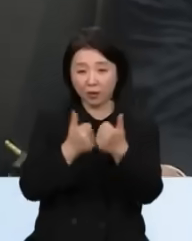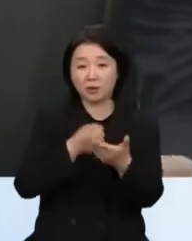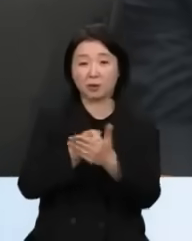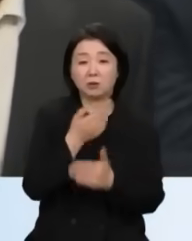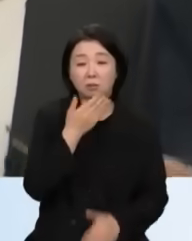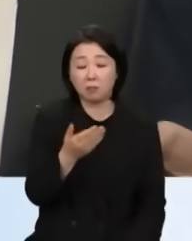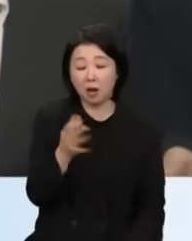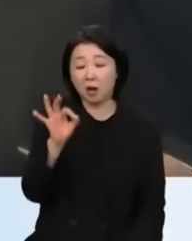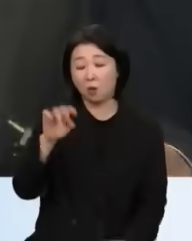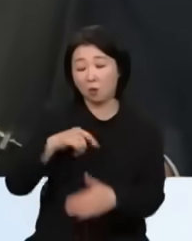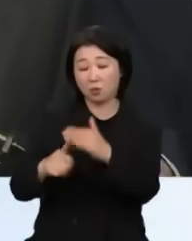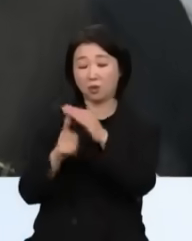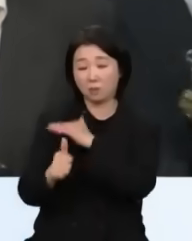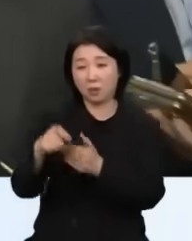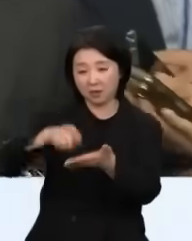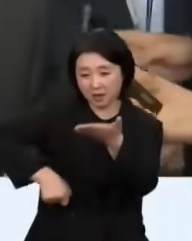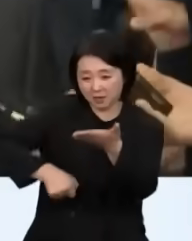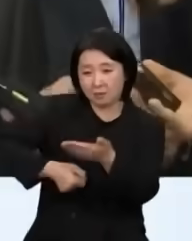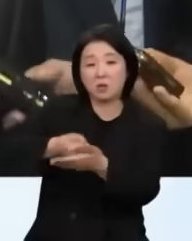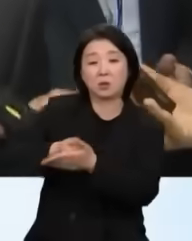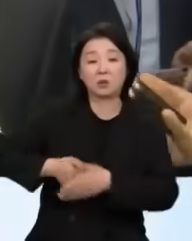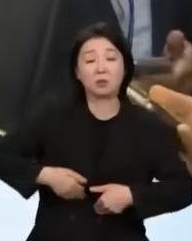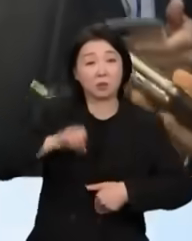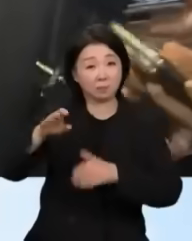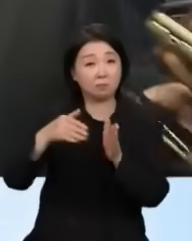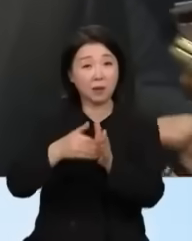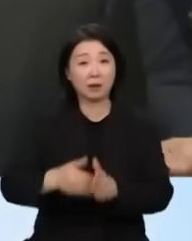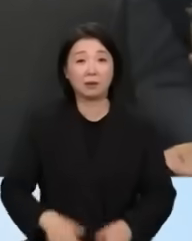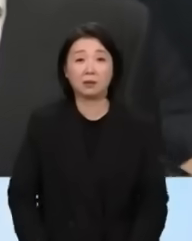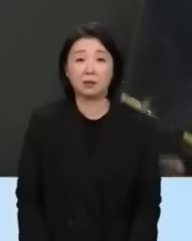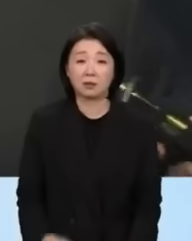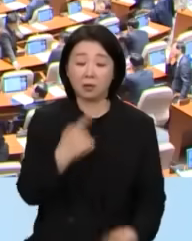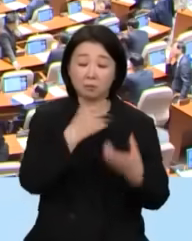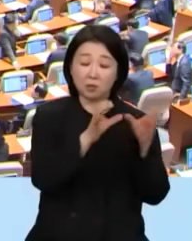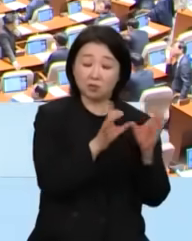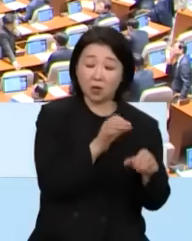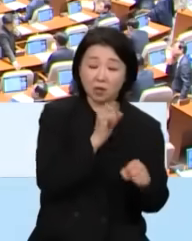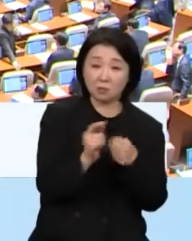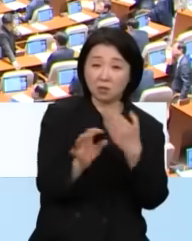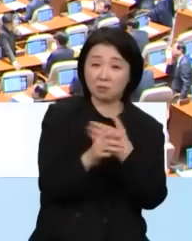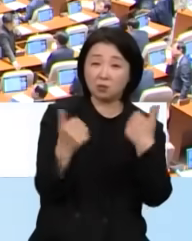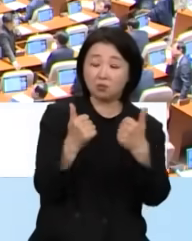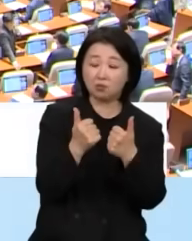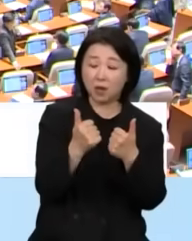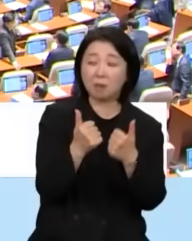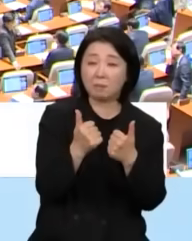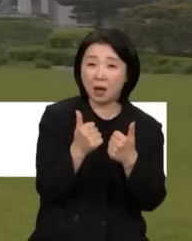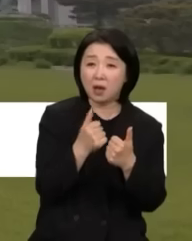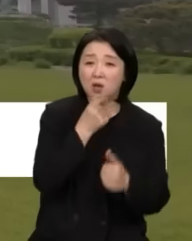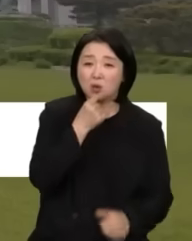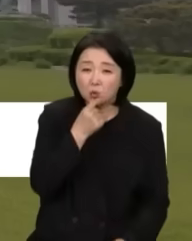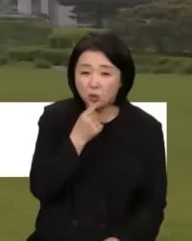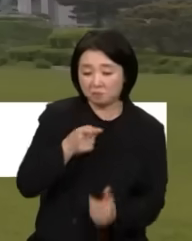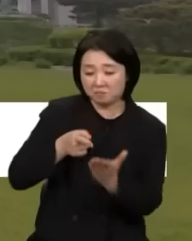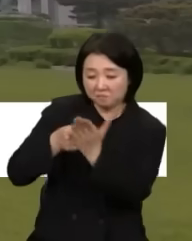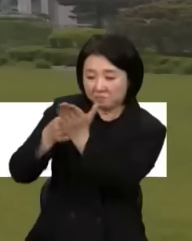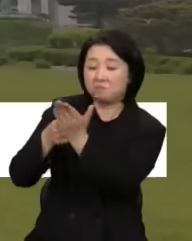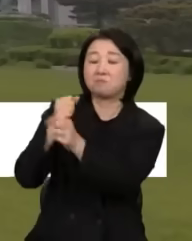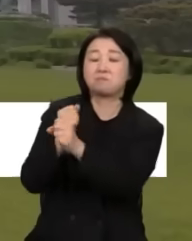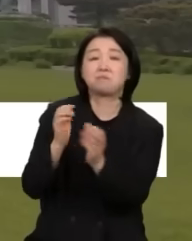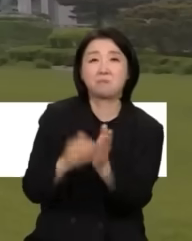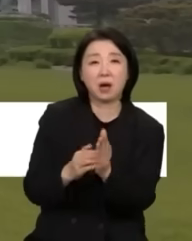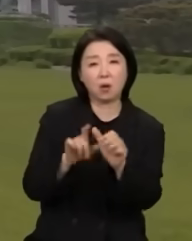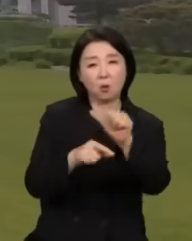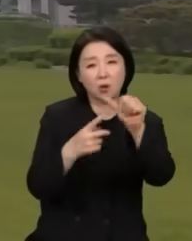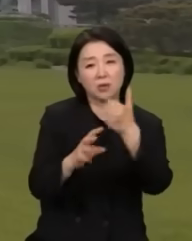원내대표도 어느 순간 의장님이 결심을 해야 한다고 말했는데요. 민주당이 이미 임시국회 소집 요구서를 제출할 만큼 오는 2일 본회의가